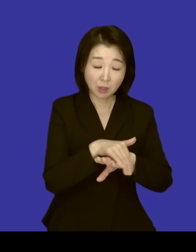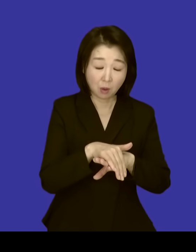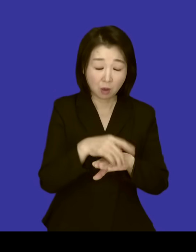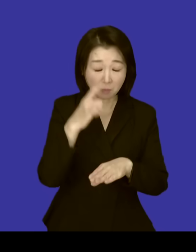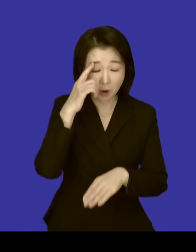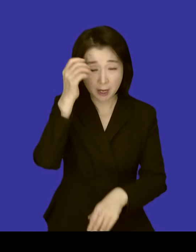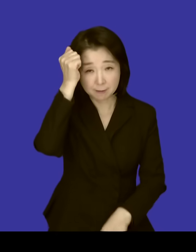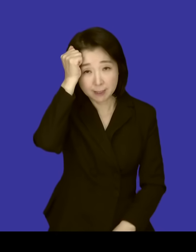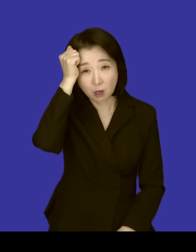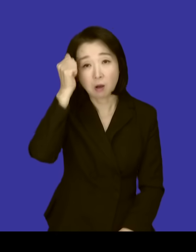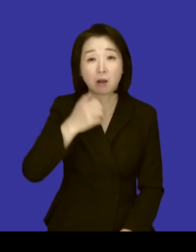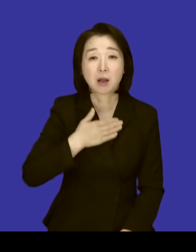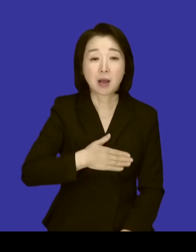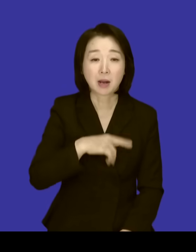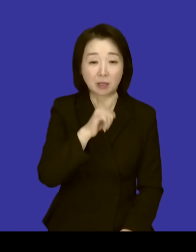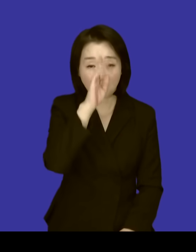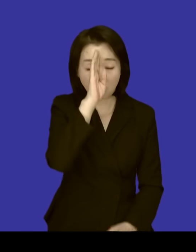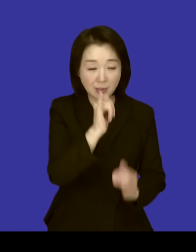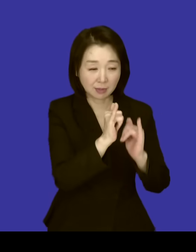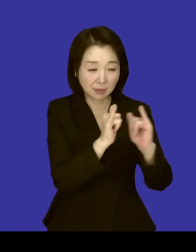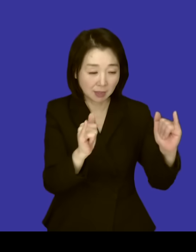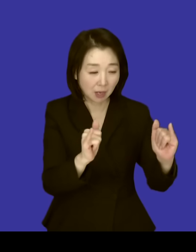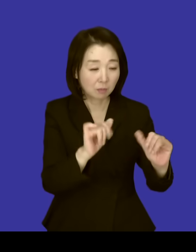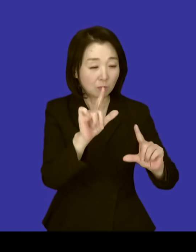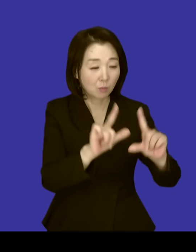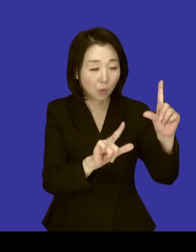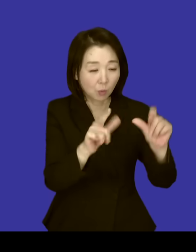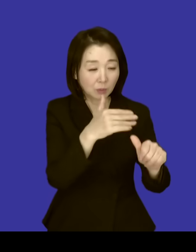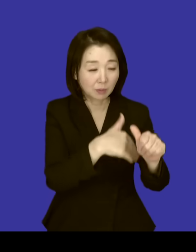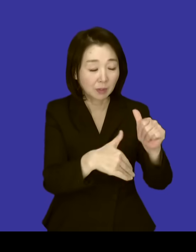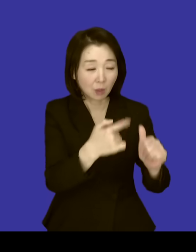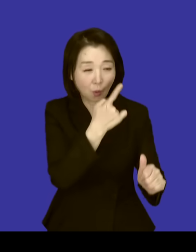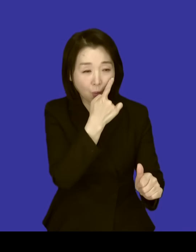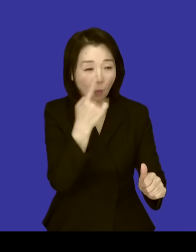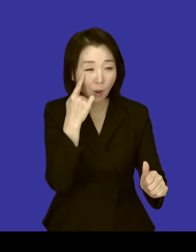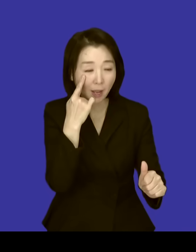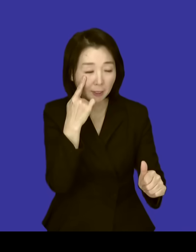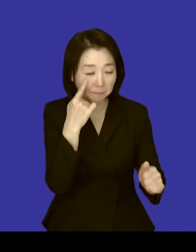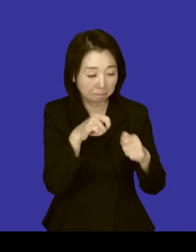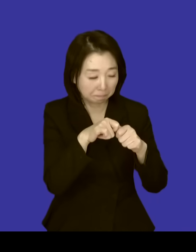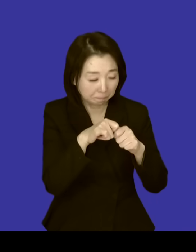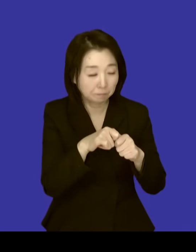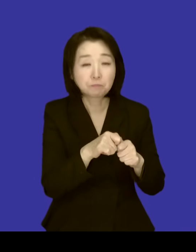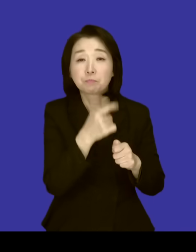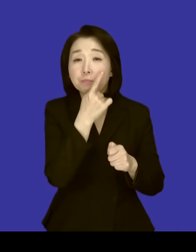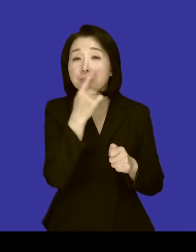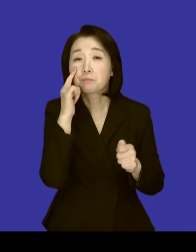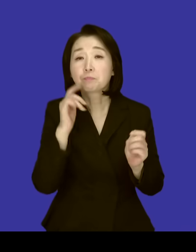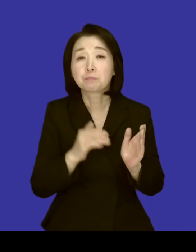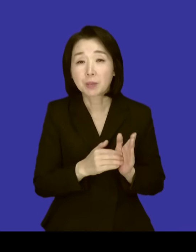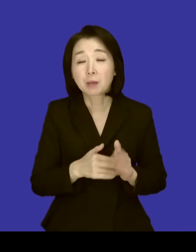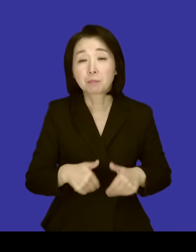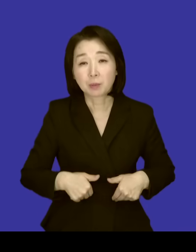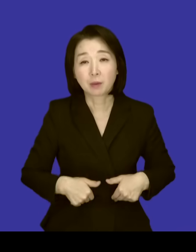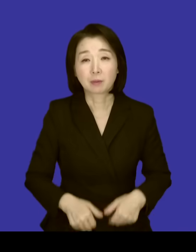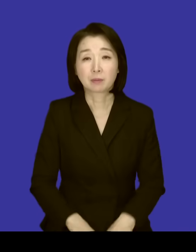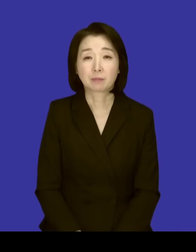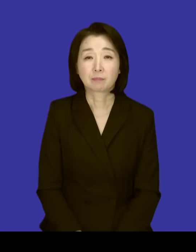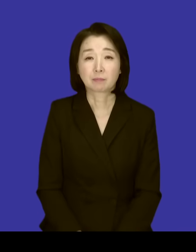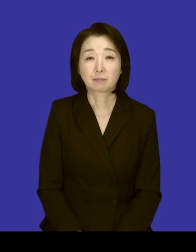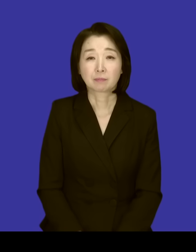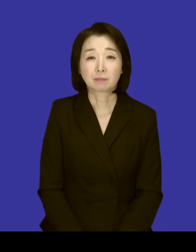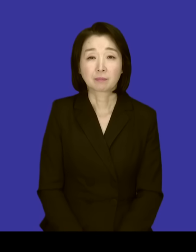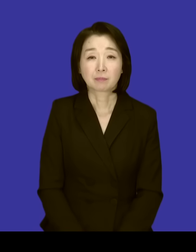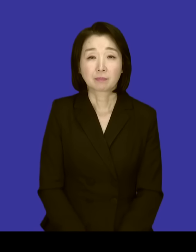머리에 가지고 있으면서도 이 환자분의 상태나 이런 걸 꼼꼼히 체크를 해야 되거든요. 그러다 보니